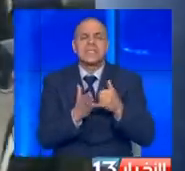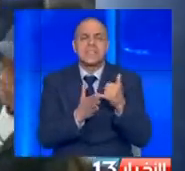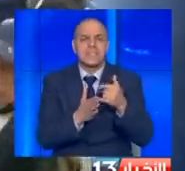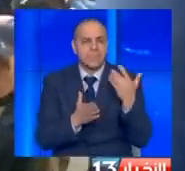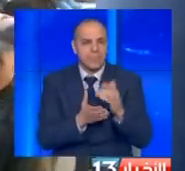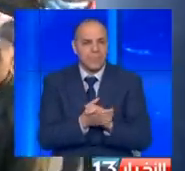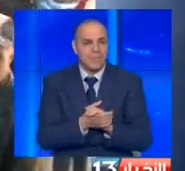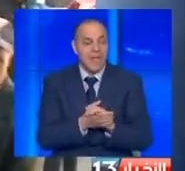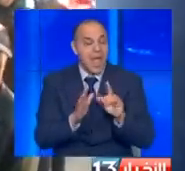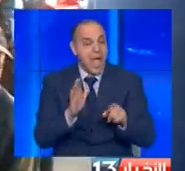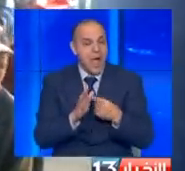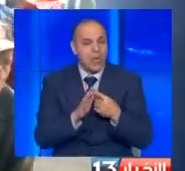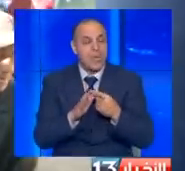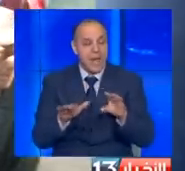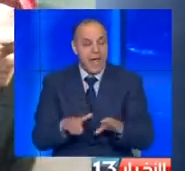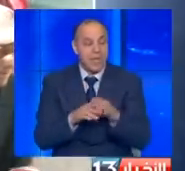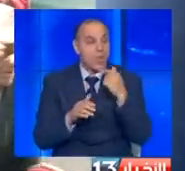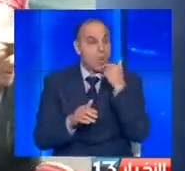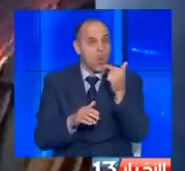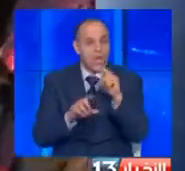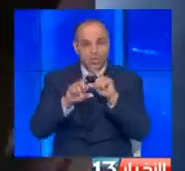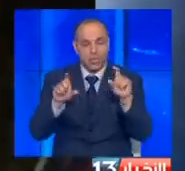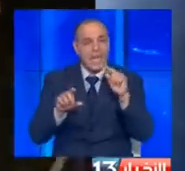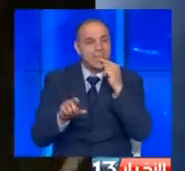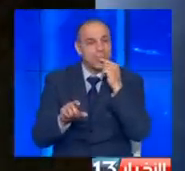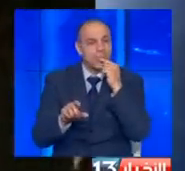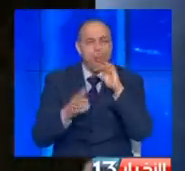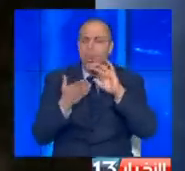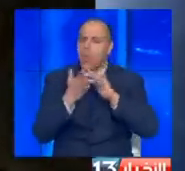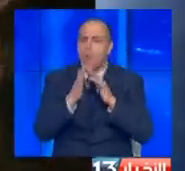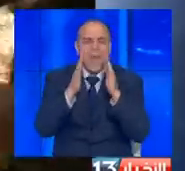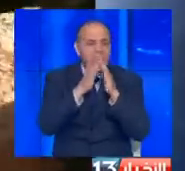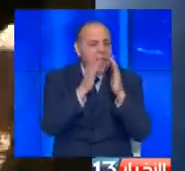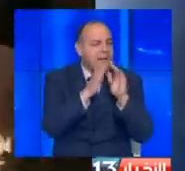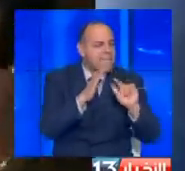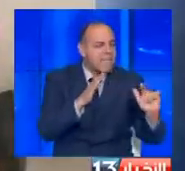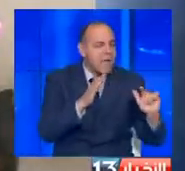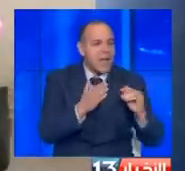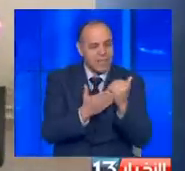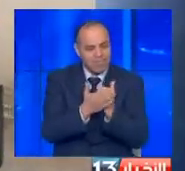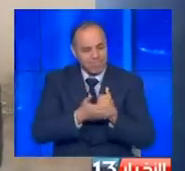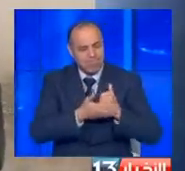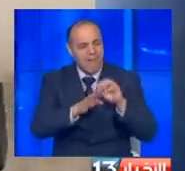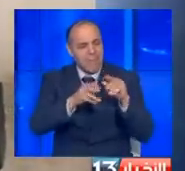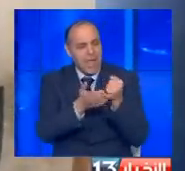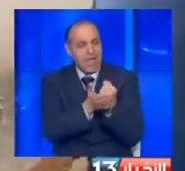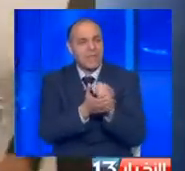الدوره الاولى هذا المهرجان تاتي تحت شعار الى دعم الاقتصاد